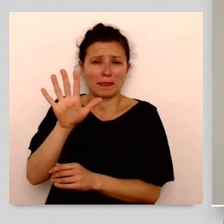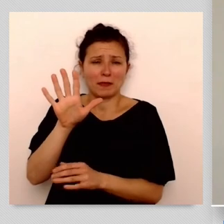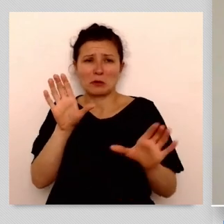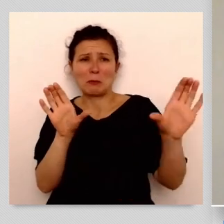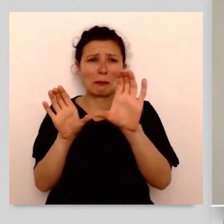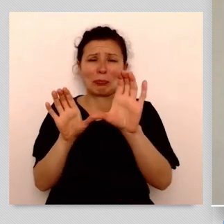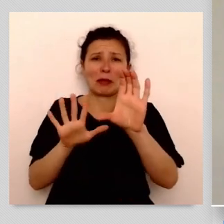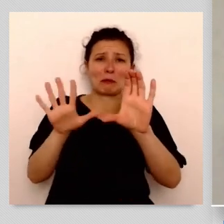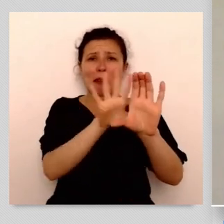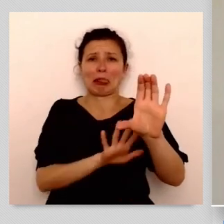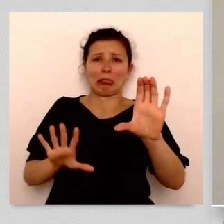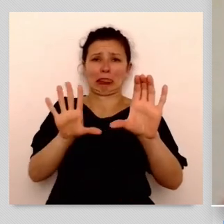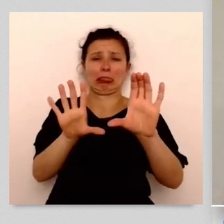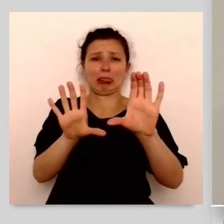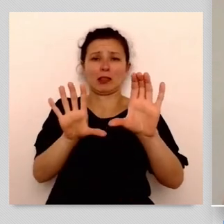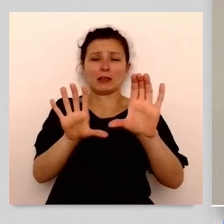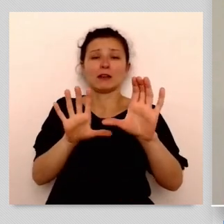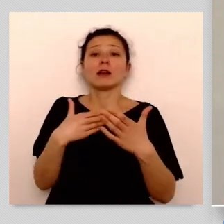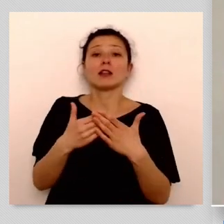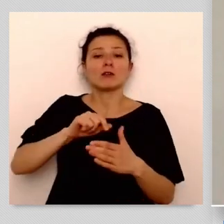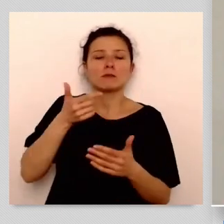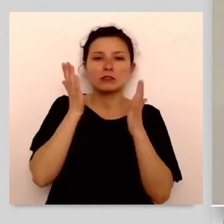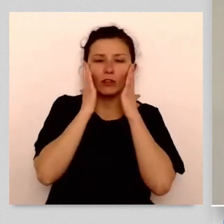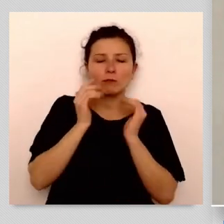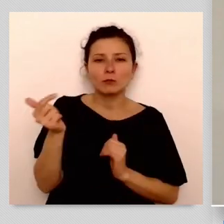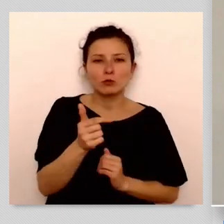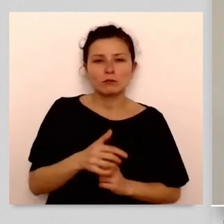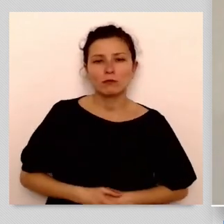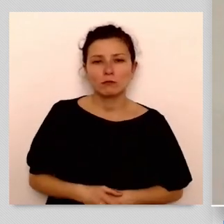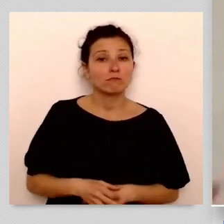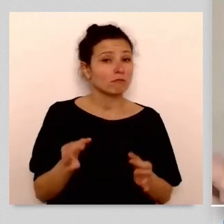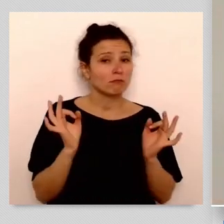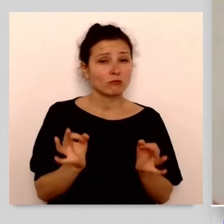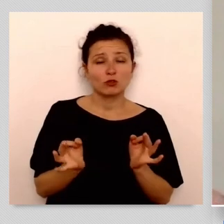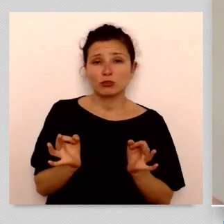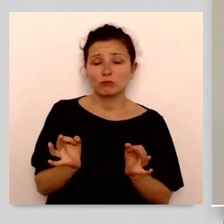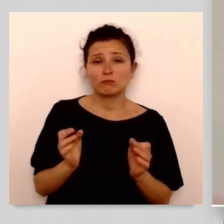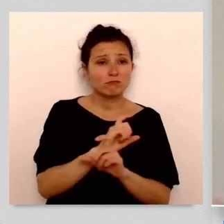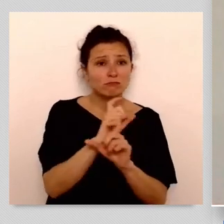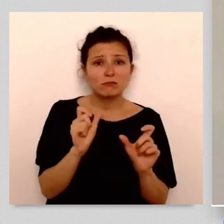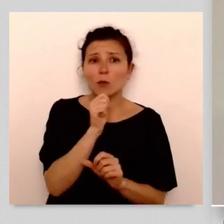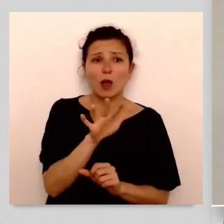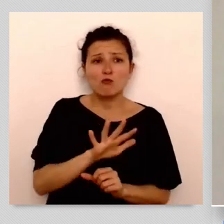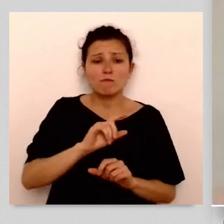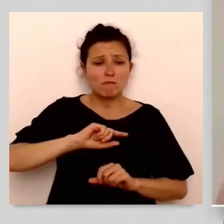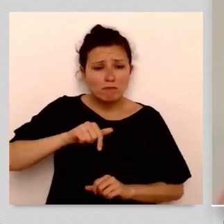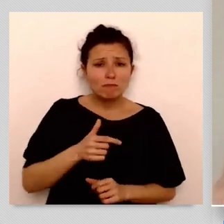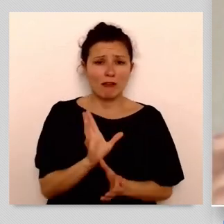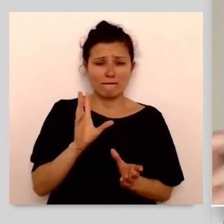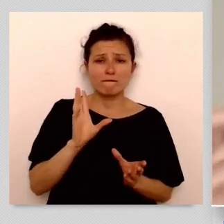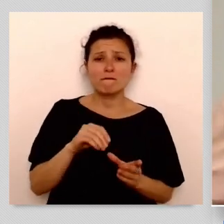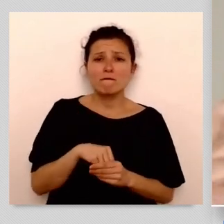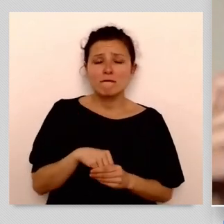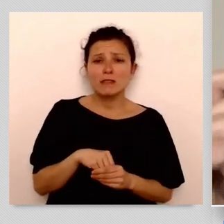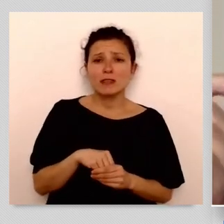euroazjatyckiego kontynentu. A więc musimy mieć świadomość, że dzisiaj cała Europa, my wszyscy bierzemy w